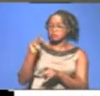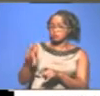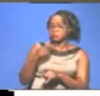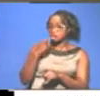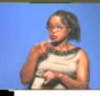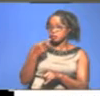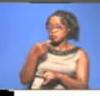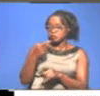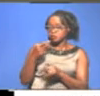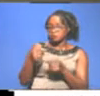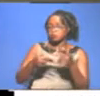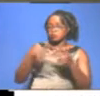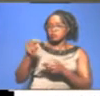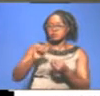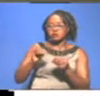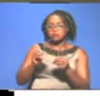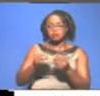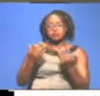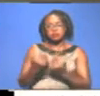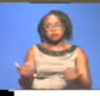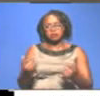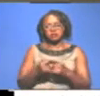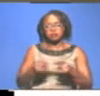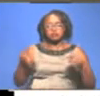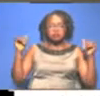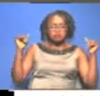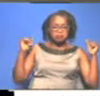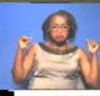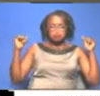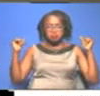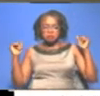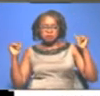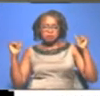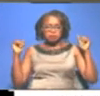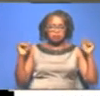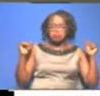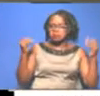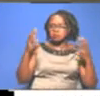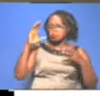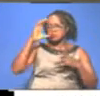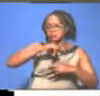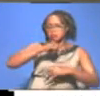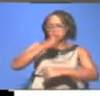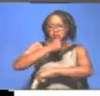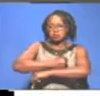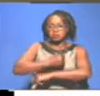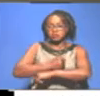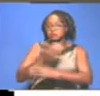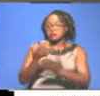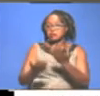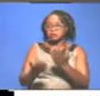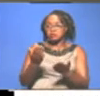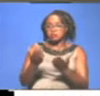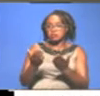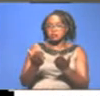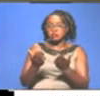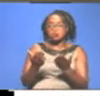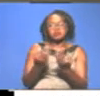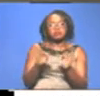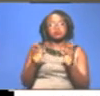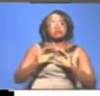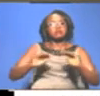idadi kubwa ya watoto katika jamii za wafugaji wa kuhama hama wamekosa kwenda shule licha ya kuanzishwa kwa mpango wa elimu bila malipo